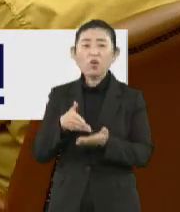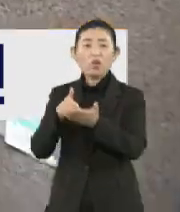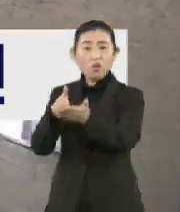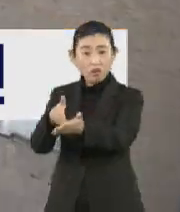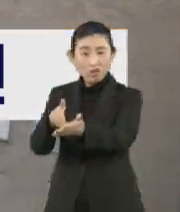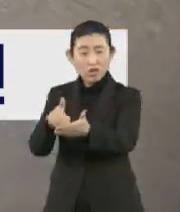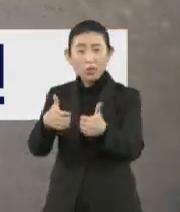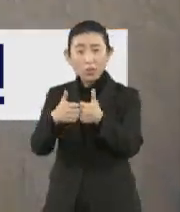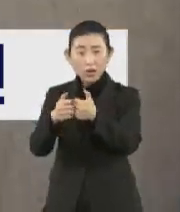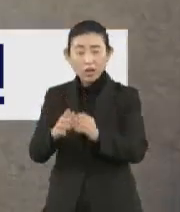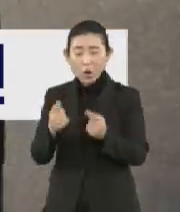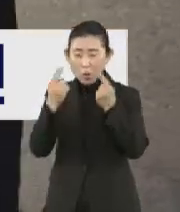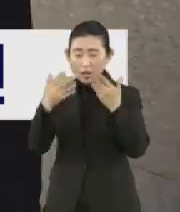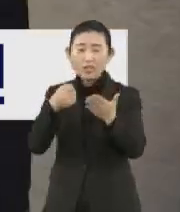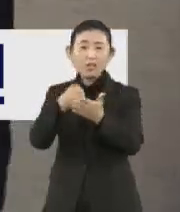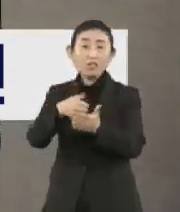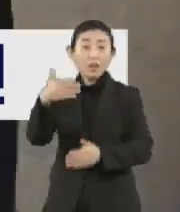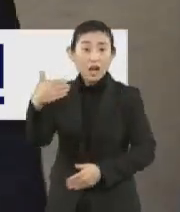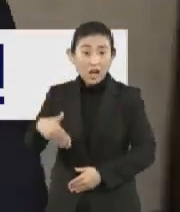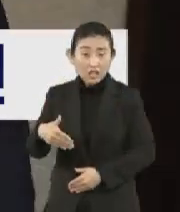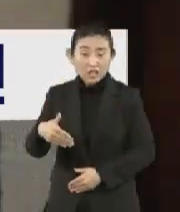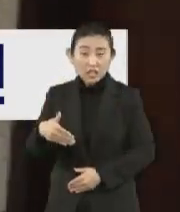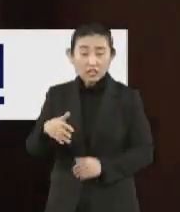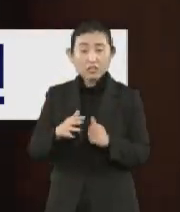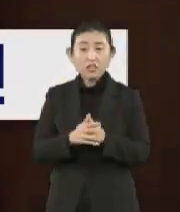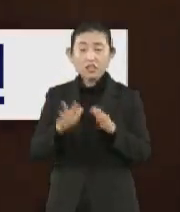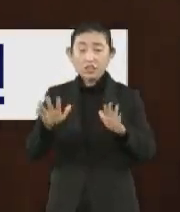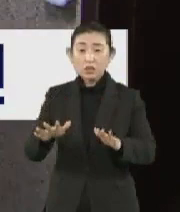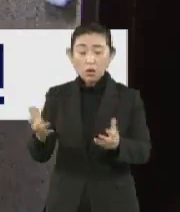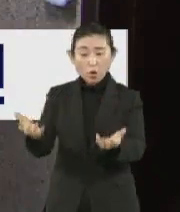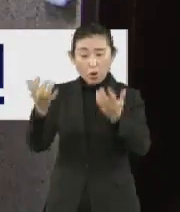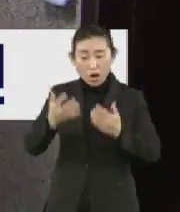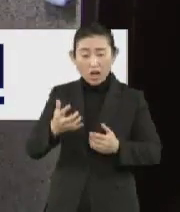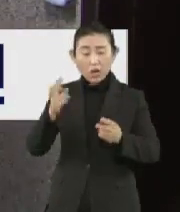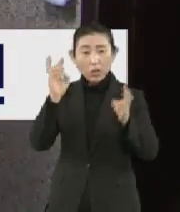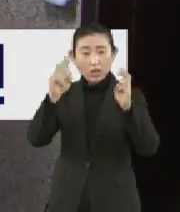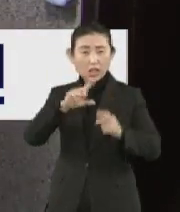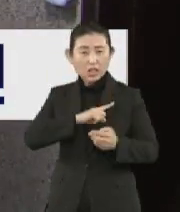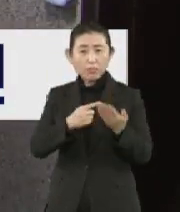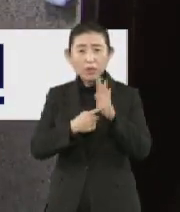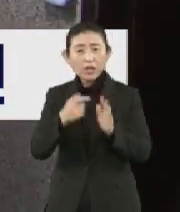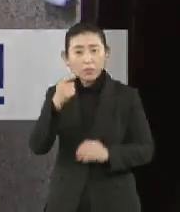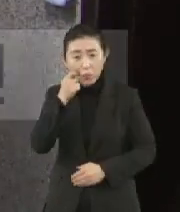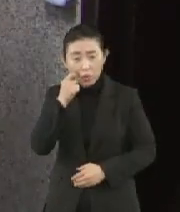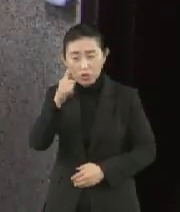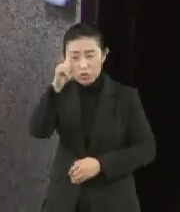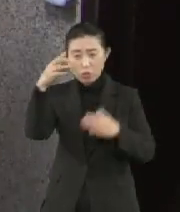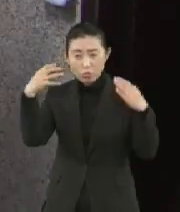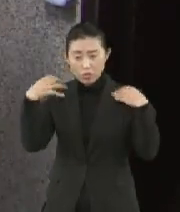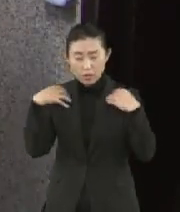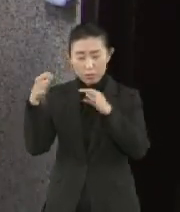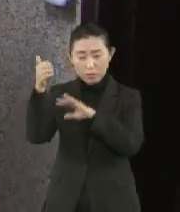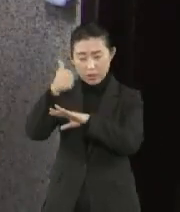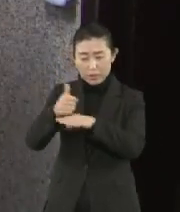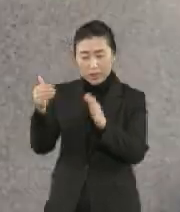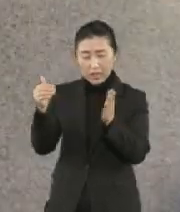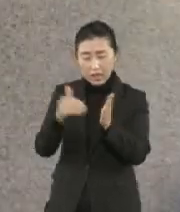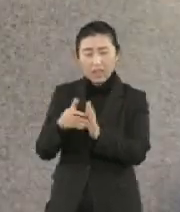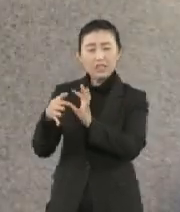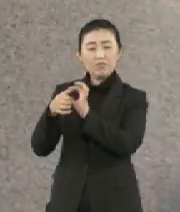것이라며 아직 확정되지 않은 만큼 기관명 공개는 어렵다고 밝히고 마지막까지 정부를 설득하겠다는